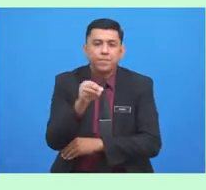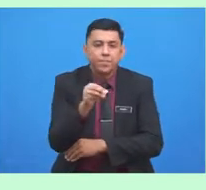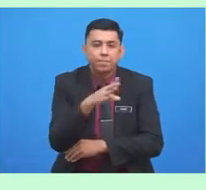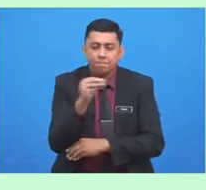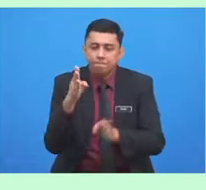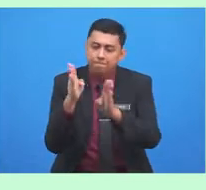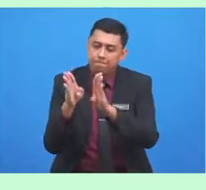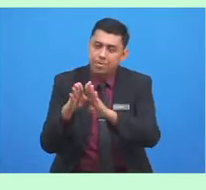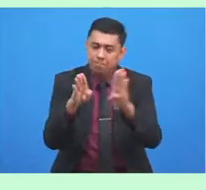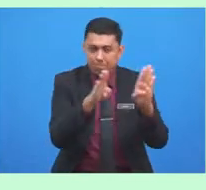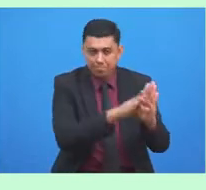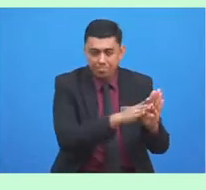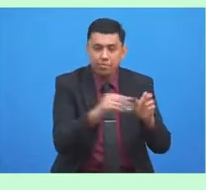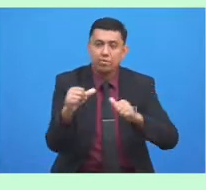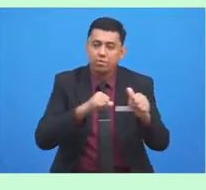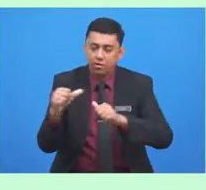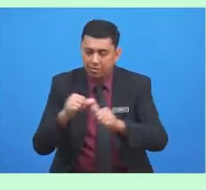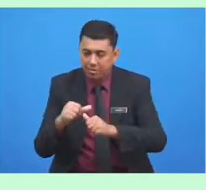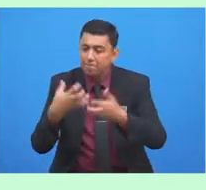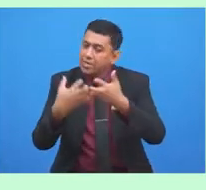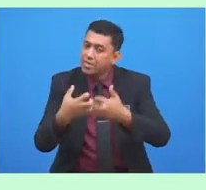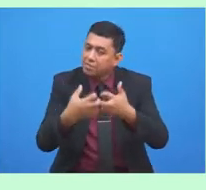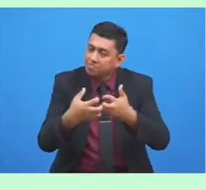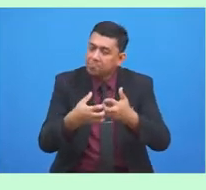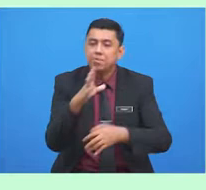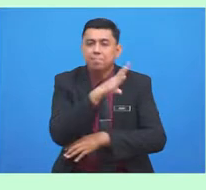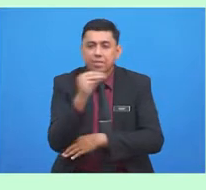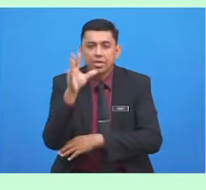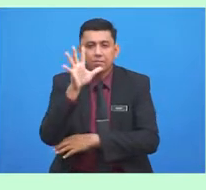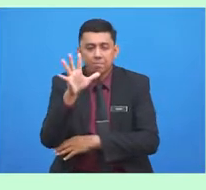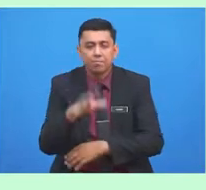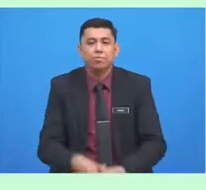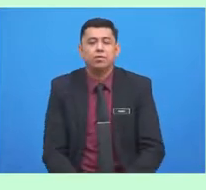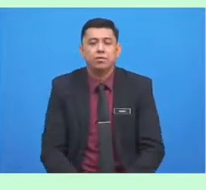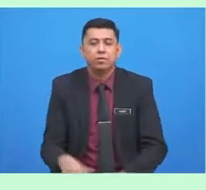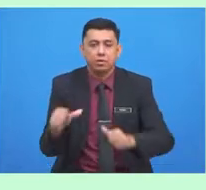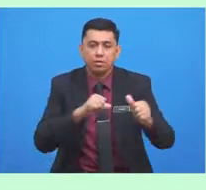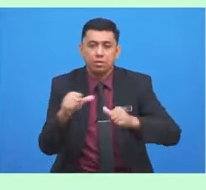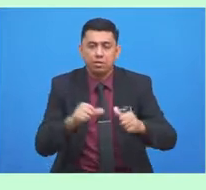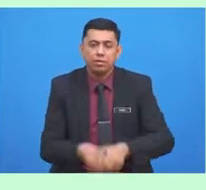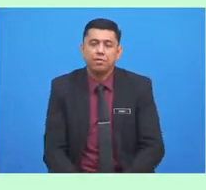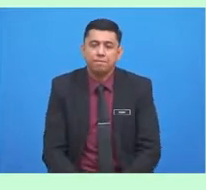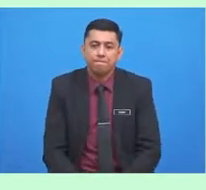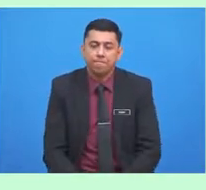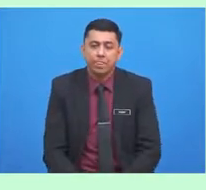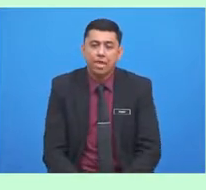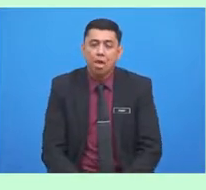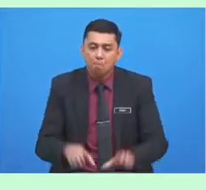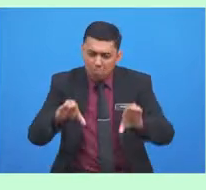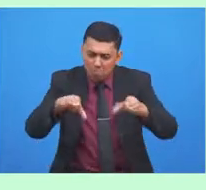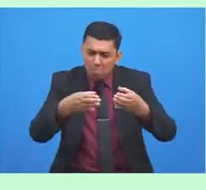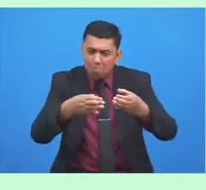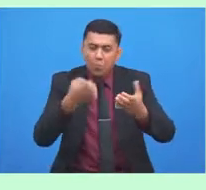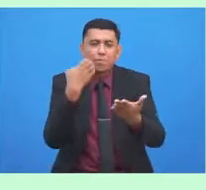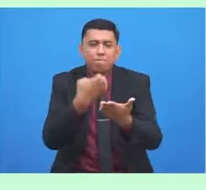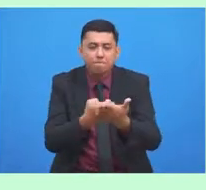pembandaran. Keempat, aktiviti perindustrian. Dan kelima, aktiviti pembinaan empangan.